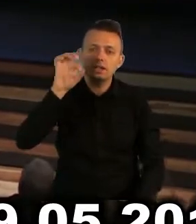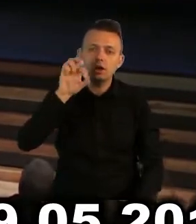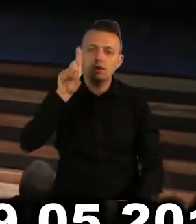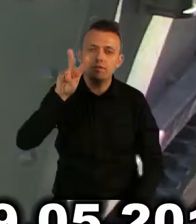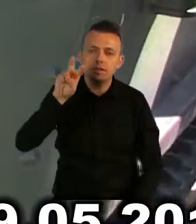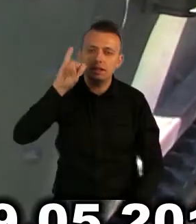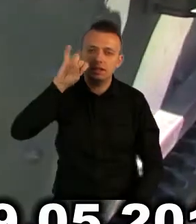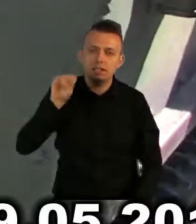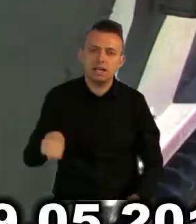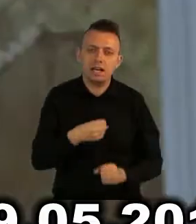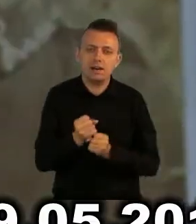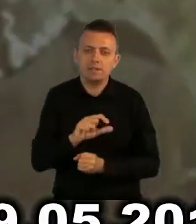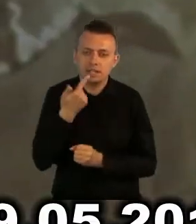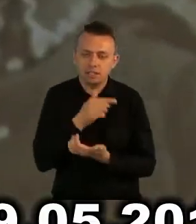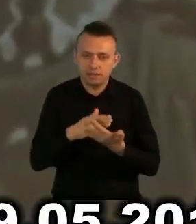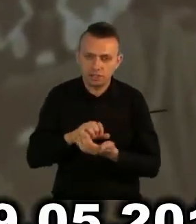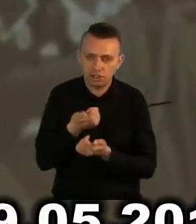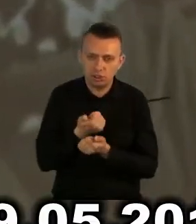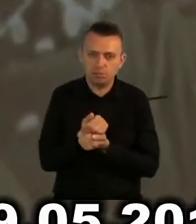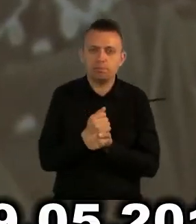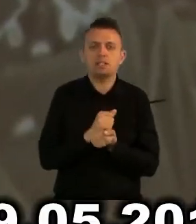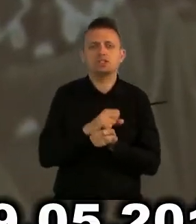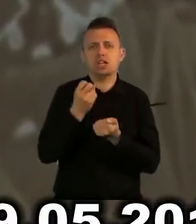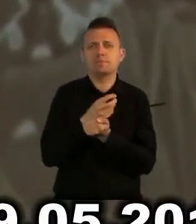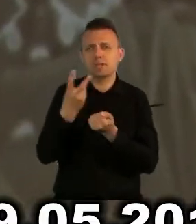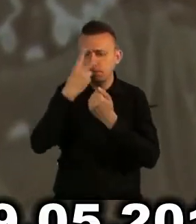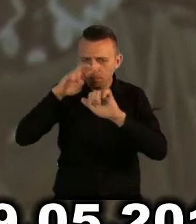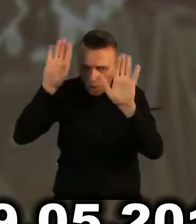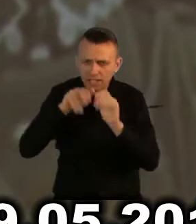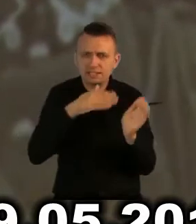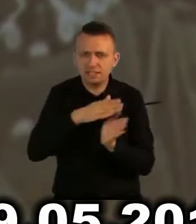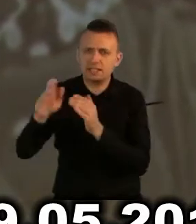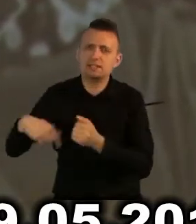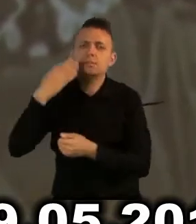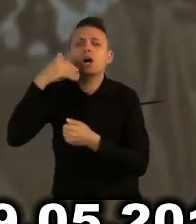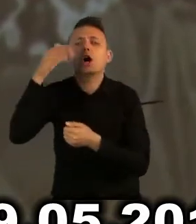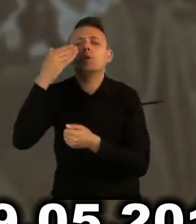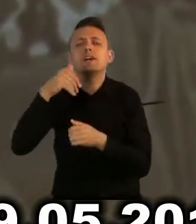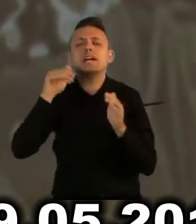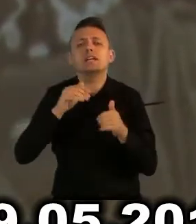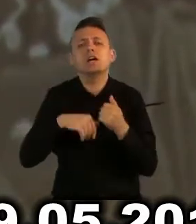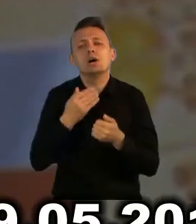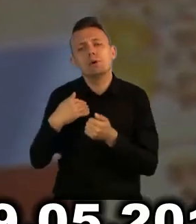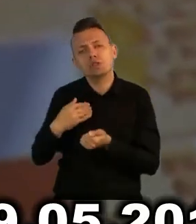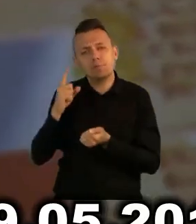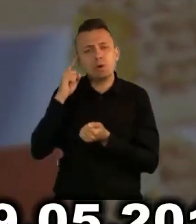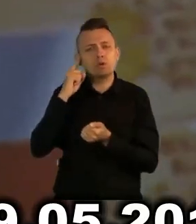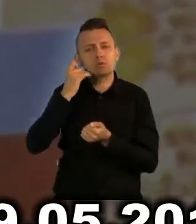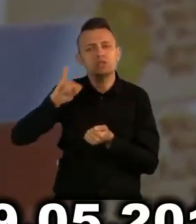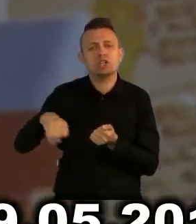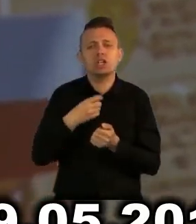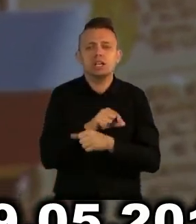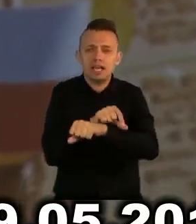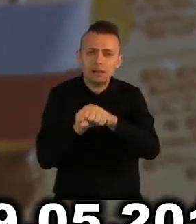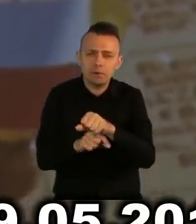części, wykładową i plenerową. W części seminaryjnej mogliśmy usłyszeć m.in. o policji przedwojennej w okresie międzywojennym, a także o